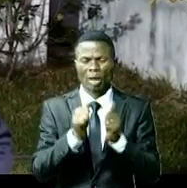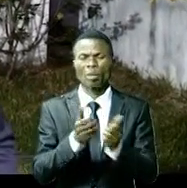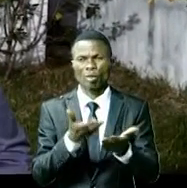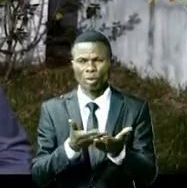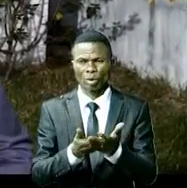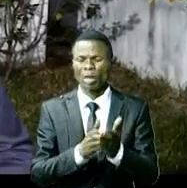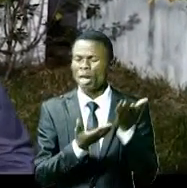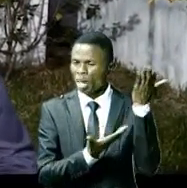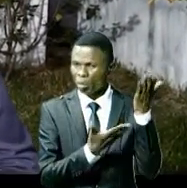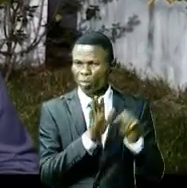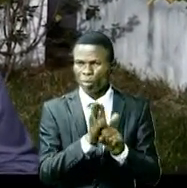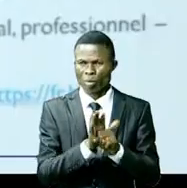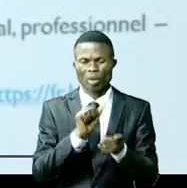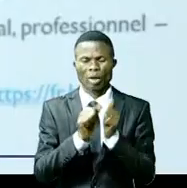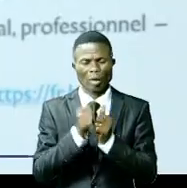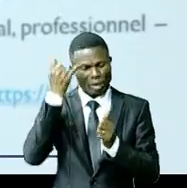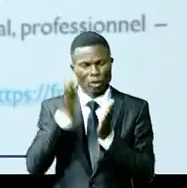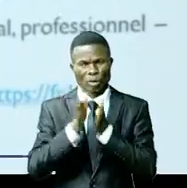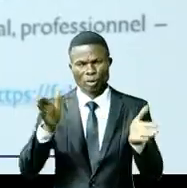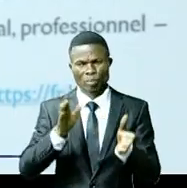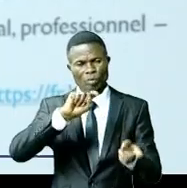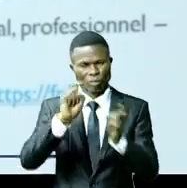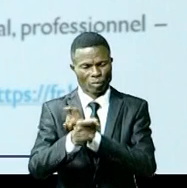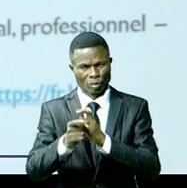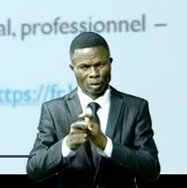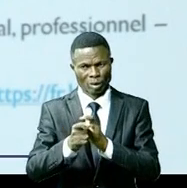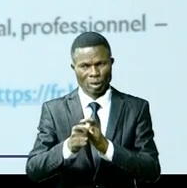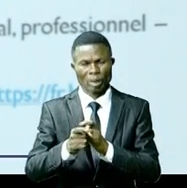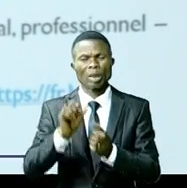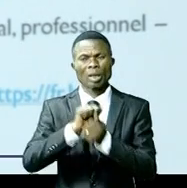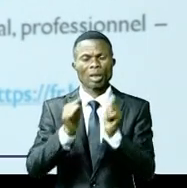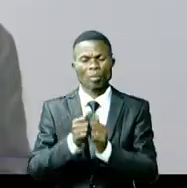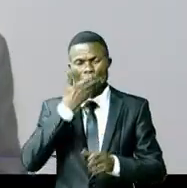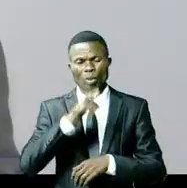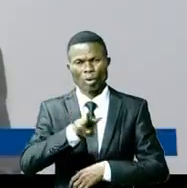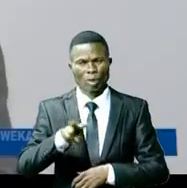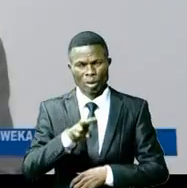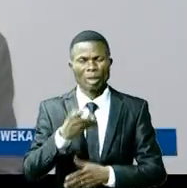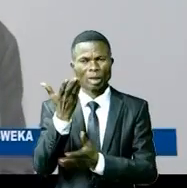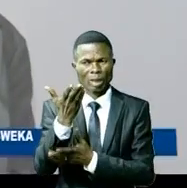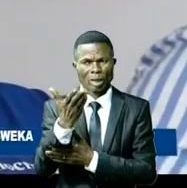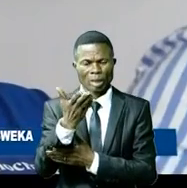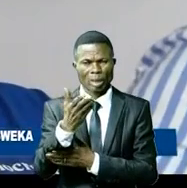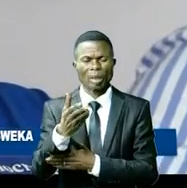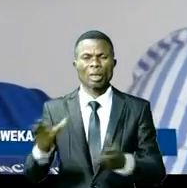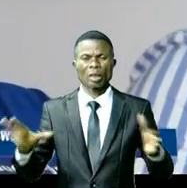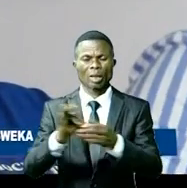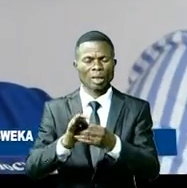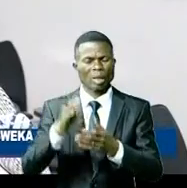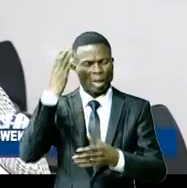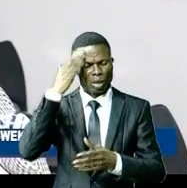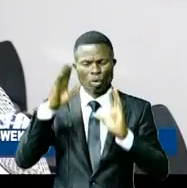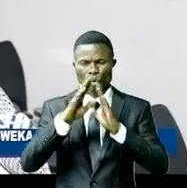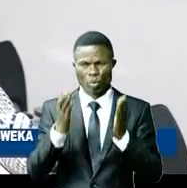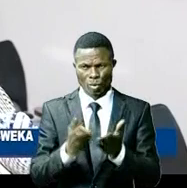très intéressant vu le contexte général. Les bouleversements induits par la survenance de la Covid-19 nécessitent la mise en commun des connaissances, y